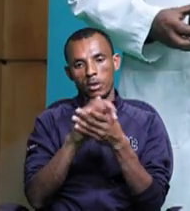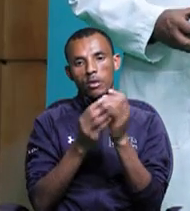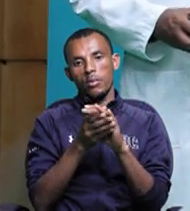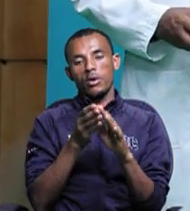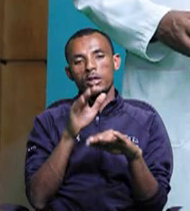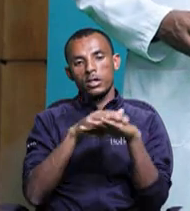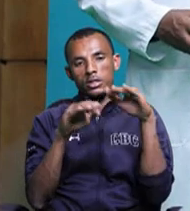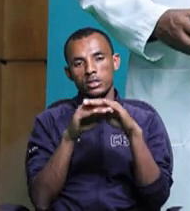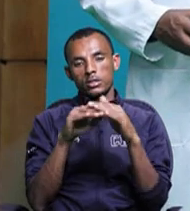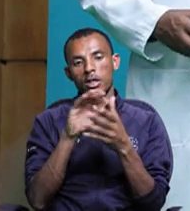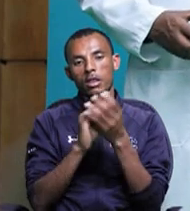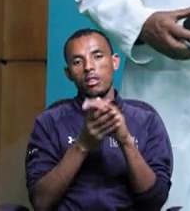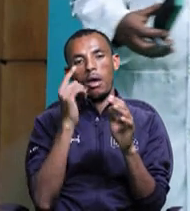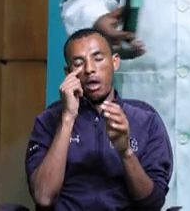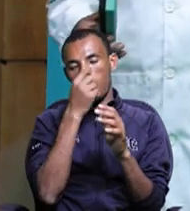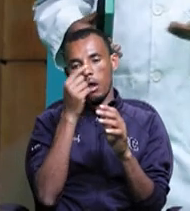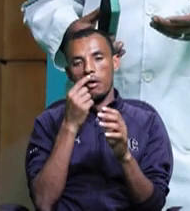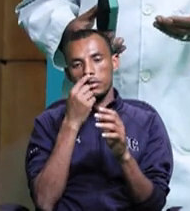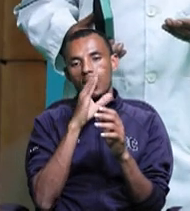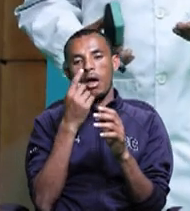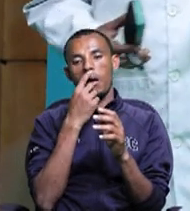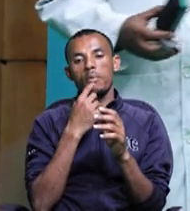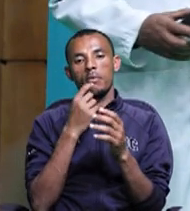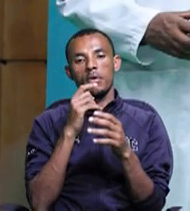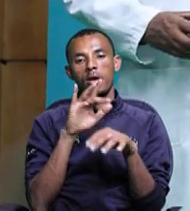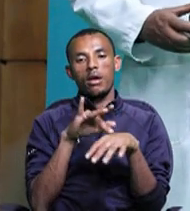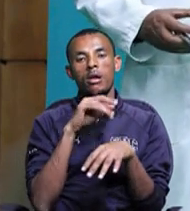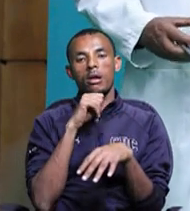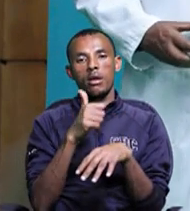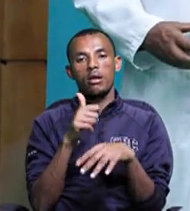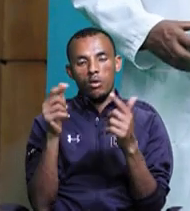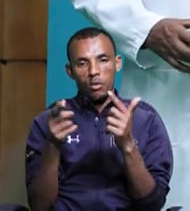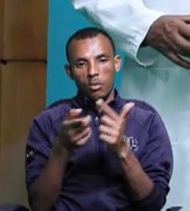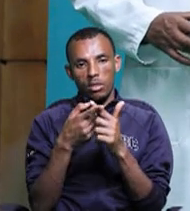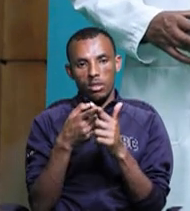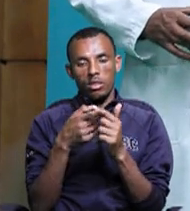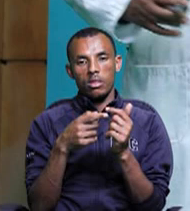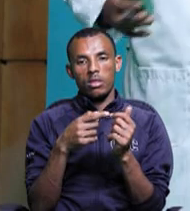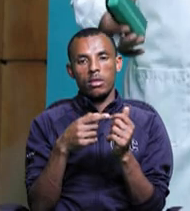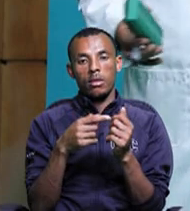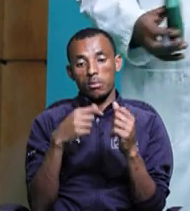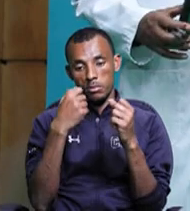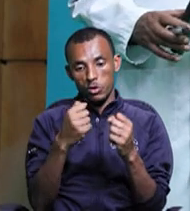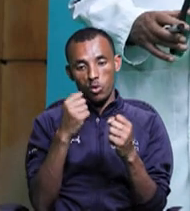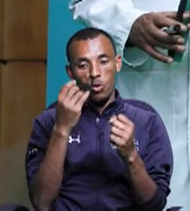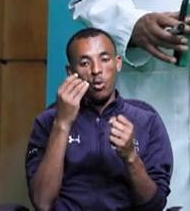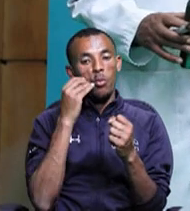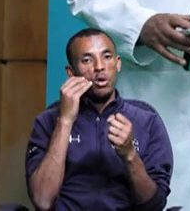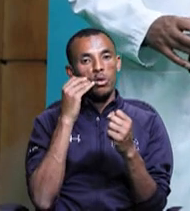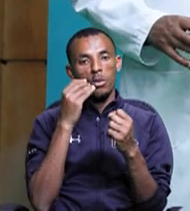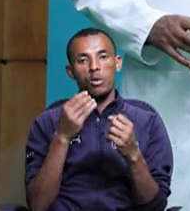ሳንታጠብ አይናችንን አፍንጫችንና አፋችንን እንዳንነካ። ሁለት ቢቻል ቤት ውስጥ